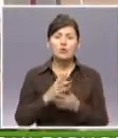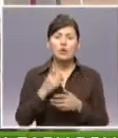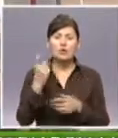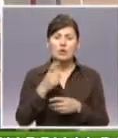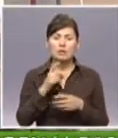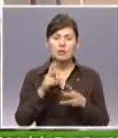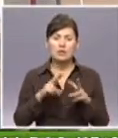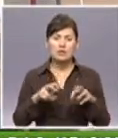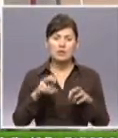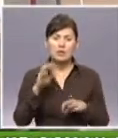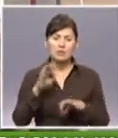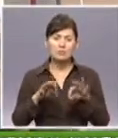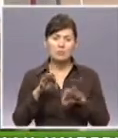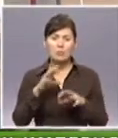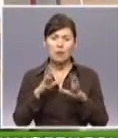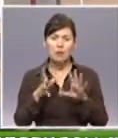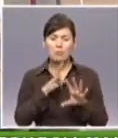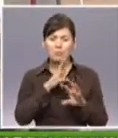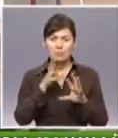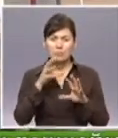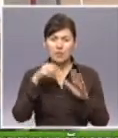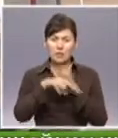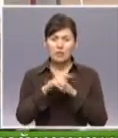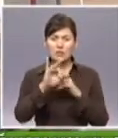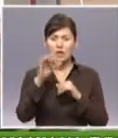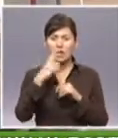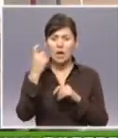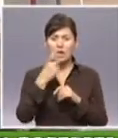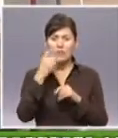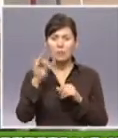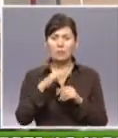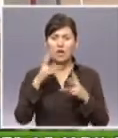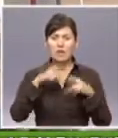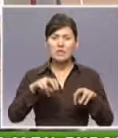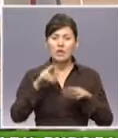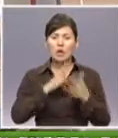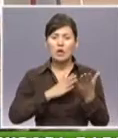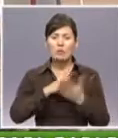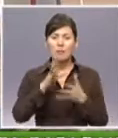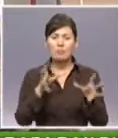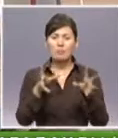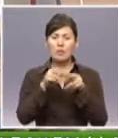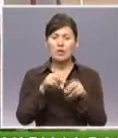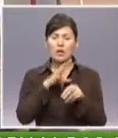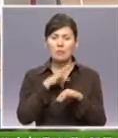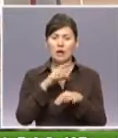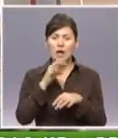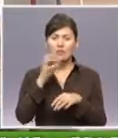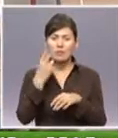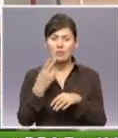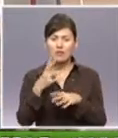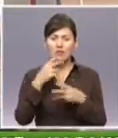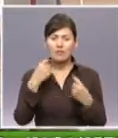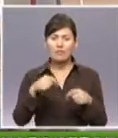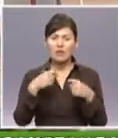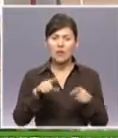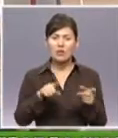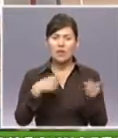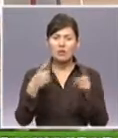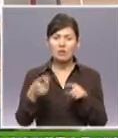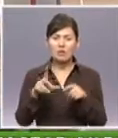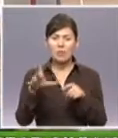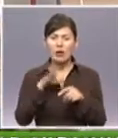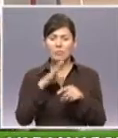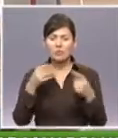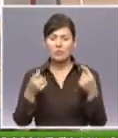расследований Алматы қаласының мемлекеттік кіріс департаменті және экономикалық тергеу қызметімен бірлесе отырып контрабандалық тауарларды тасымалдау